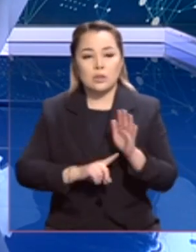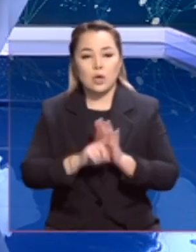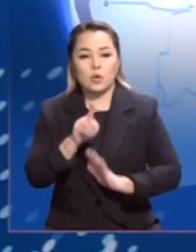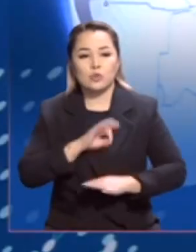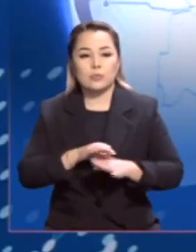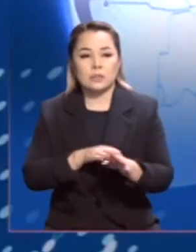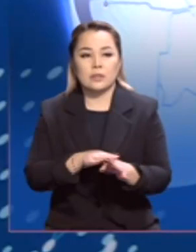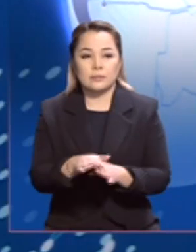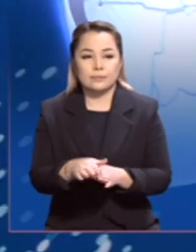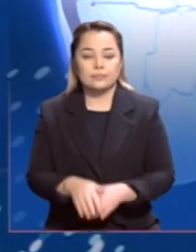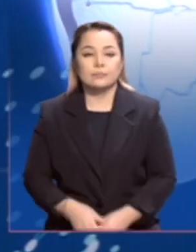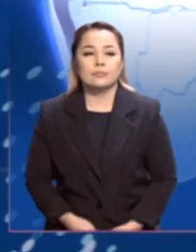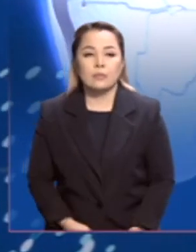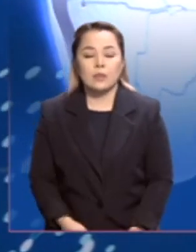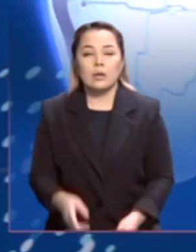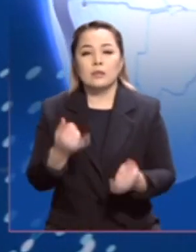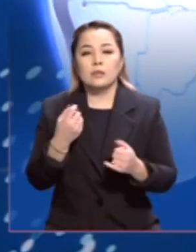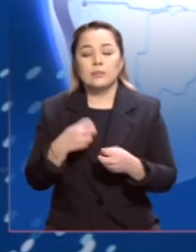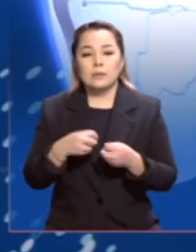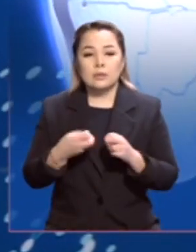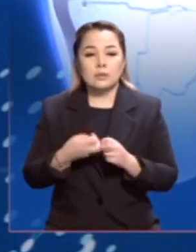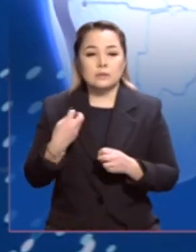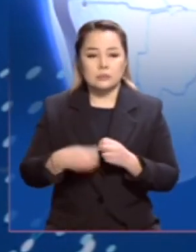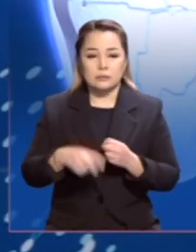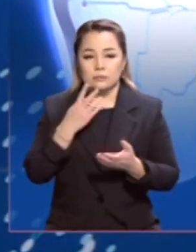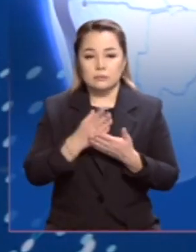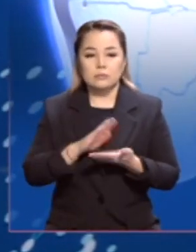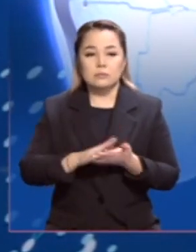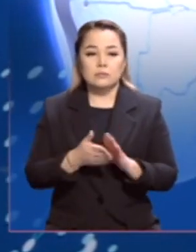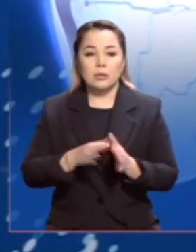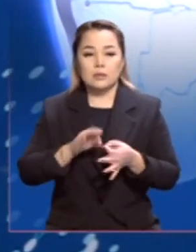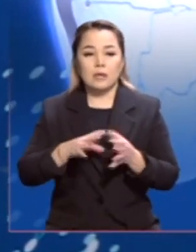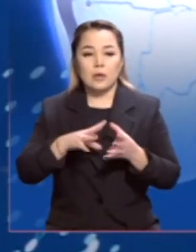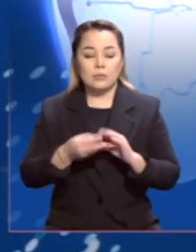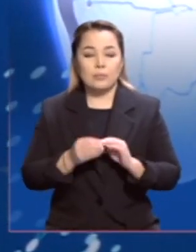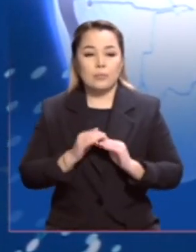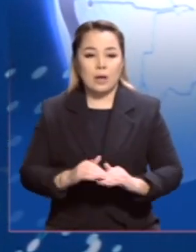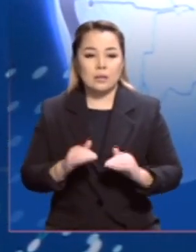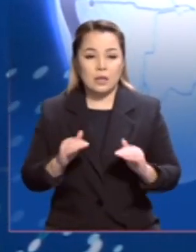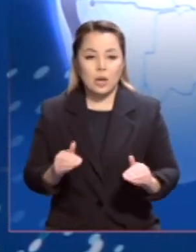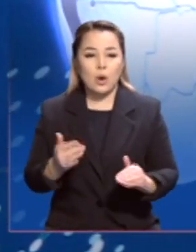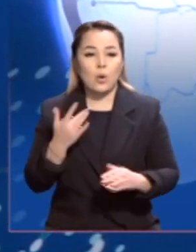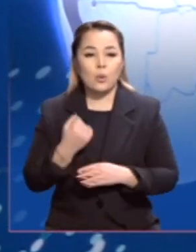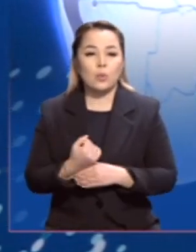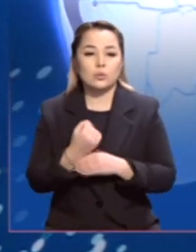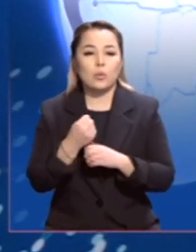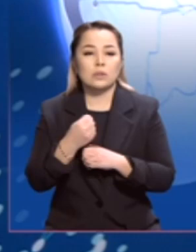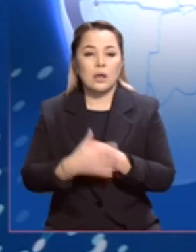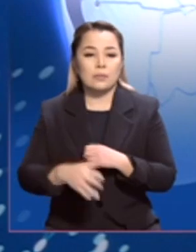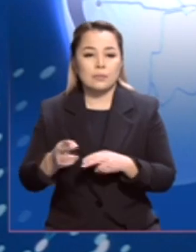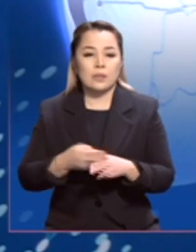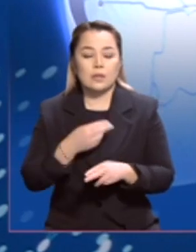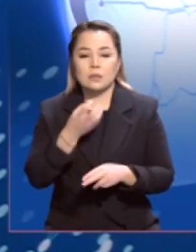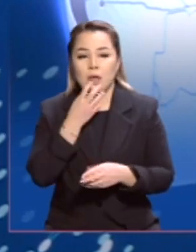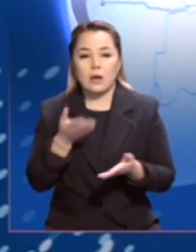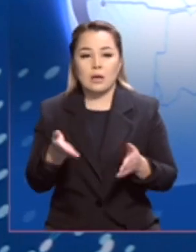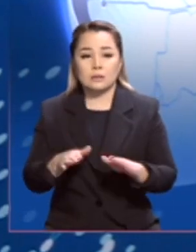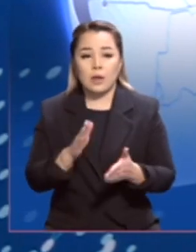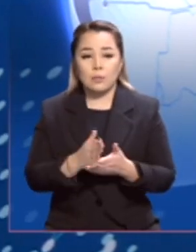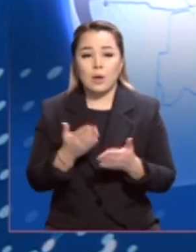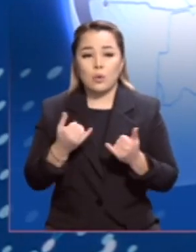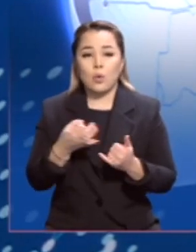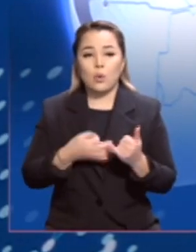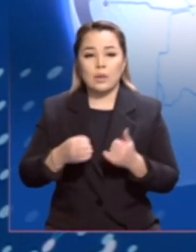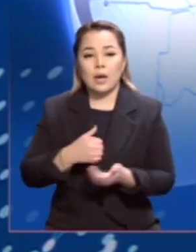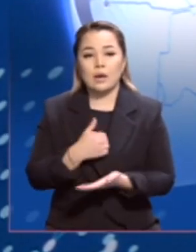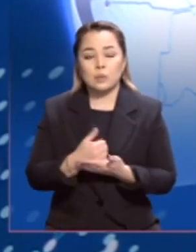қосты. Апат салдарынан қиын өмірлік жағдайдағы балаларды қолдау орталығы жылусыз қалған екен.